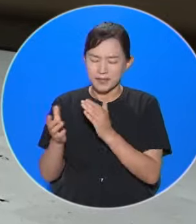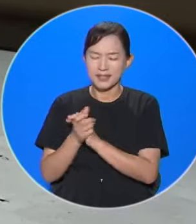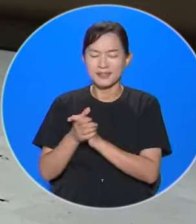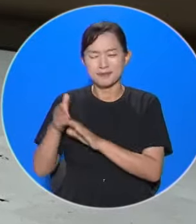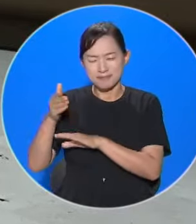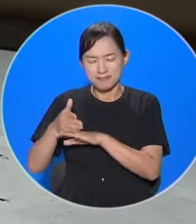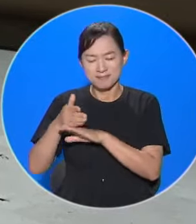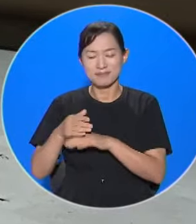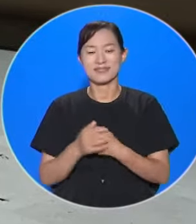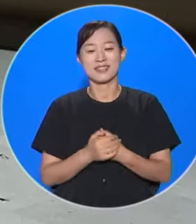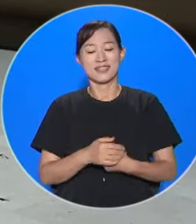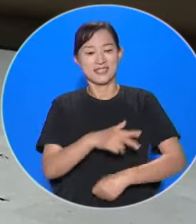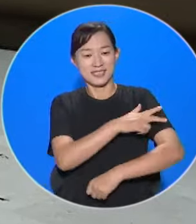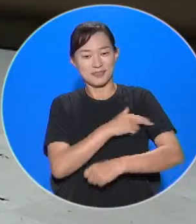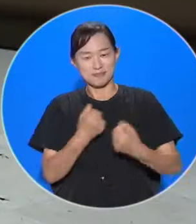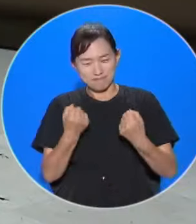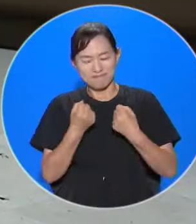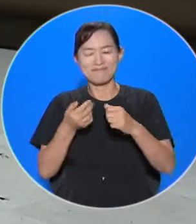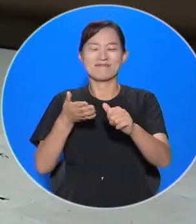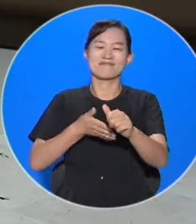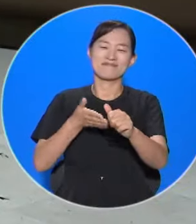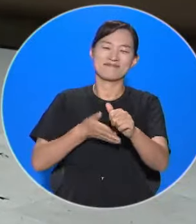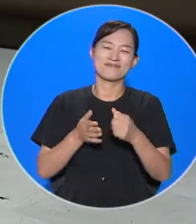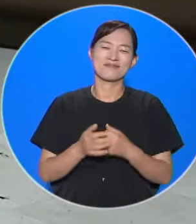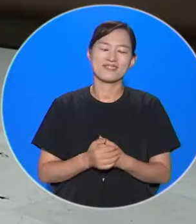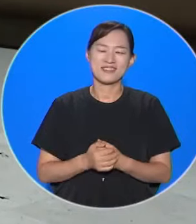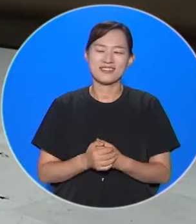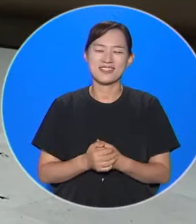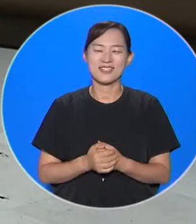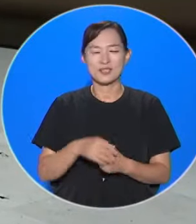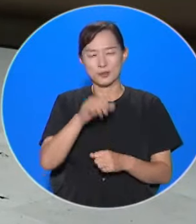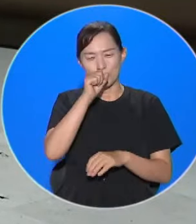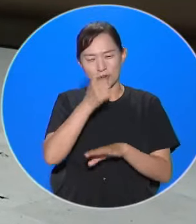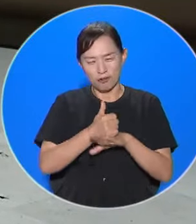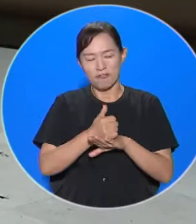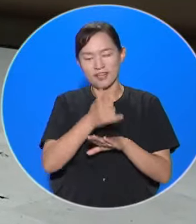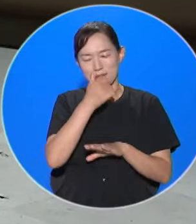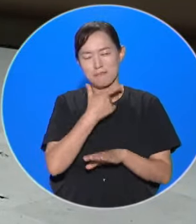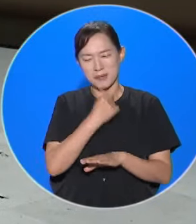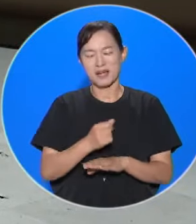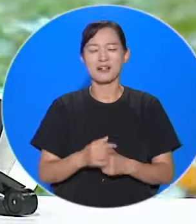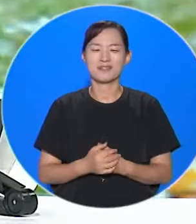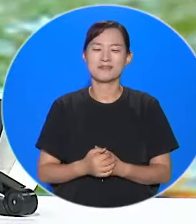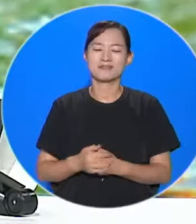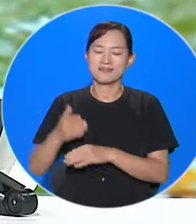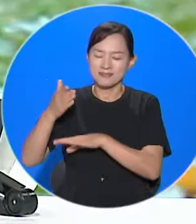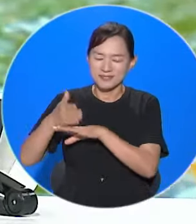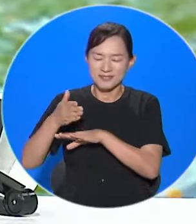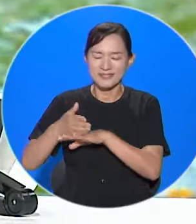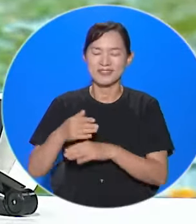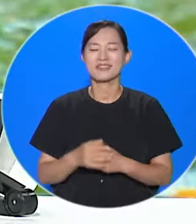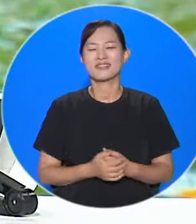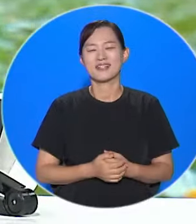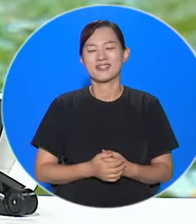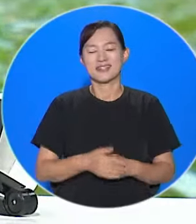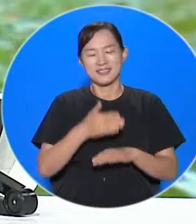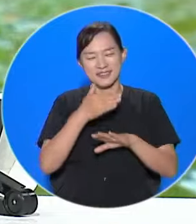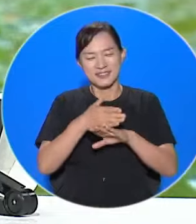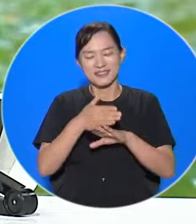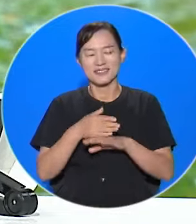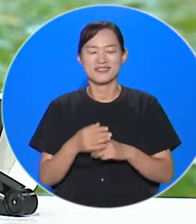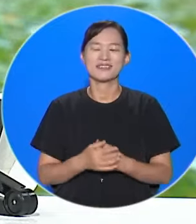네, 집사님 힘내시고요. 네, 좋은 결과 있으시길 바라겠습니다. 감사합니다. 네,